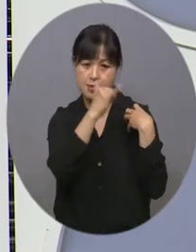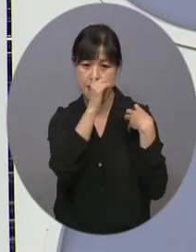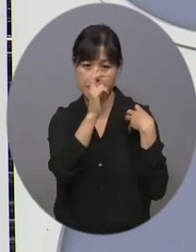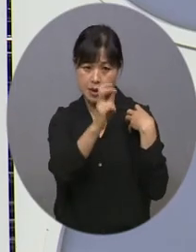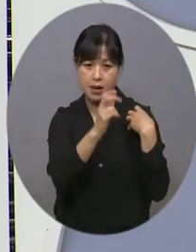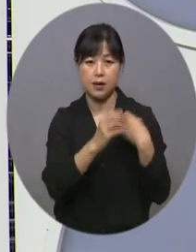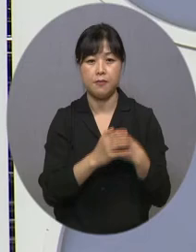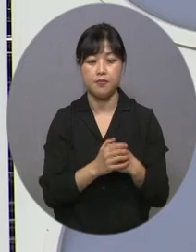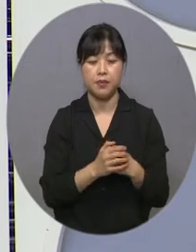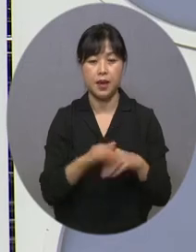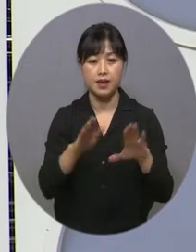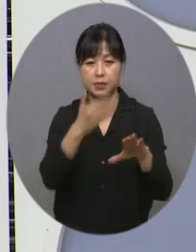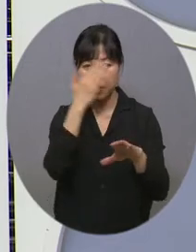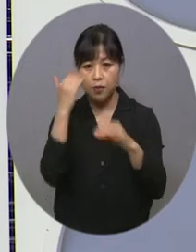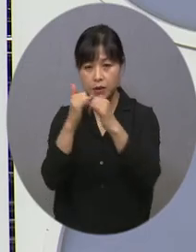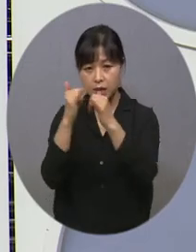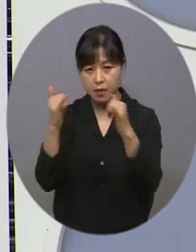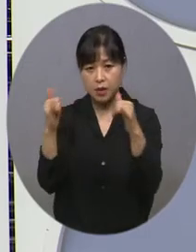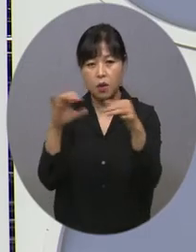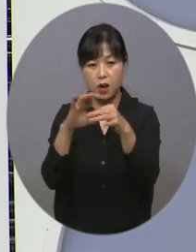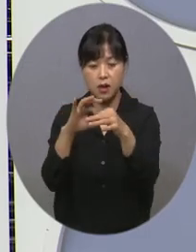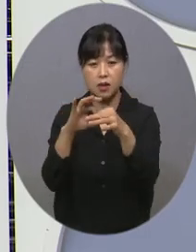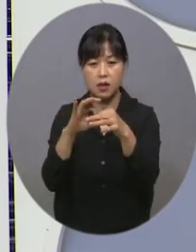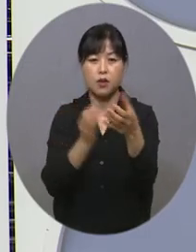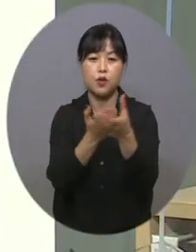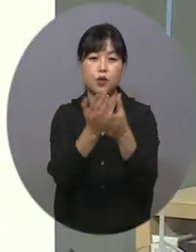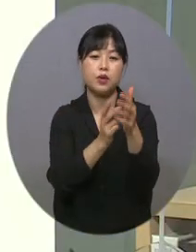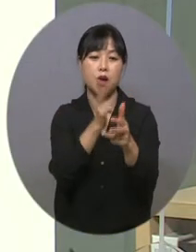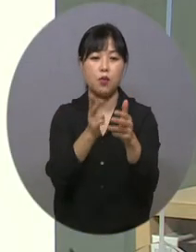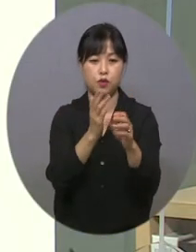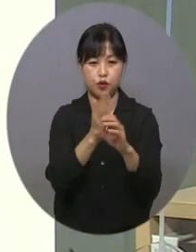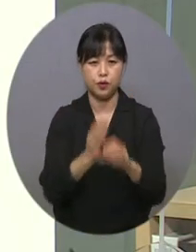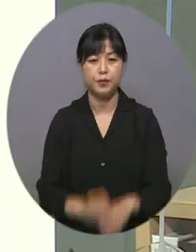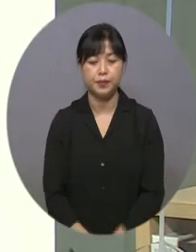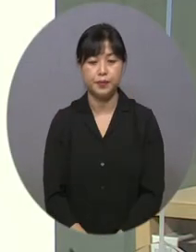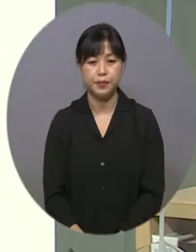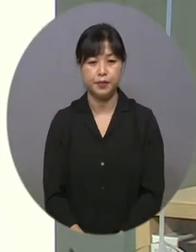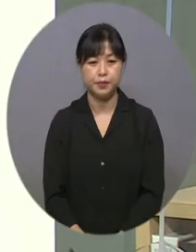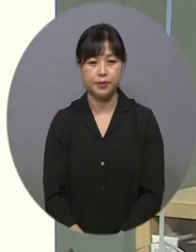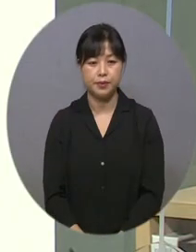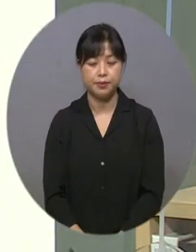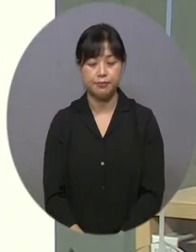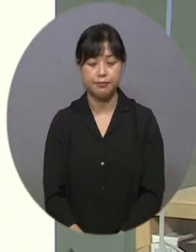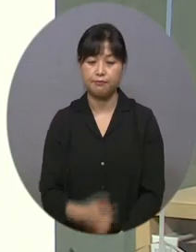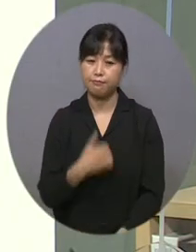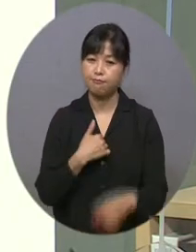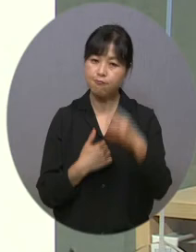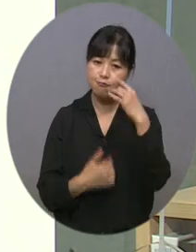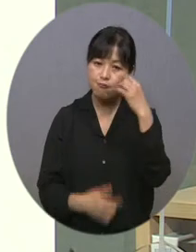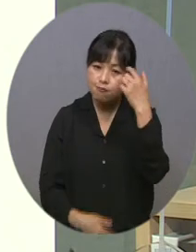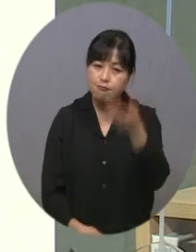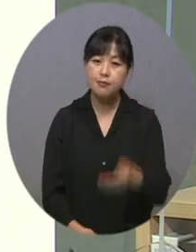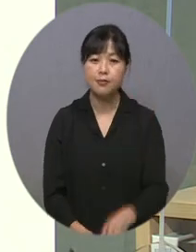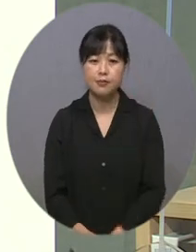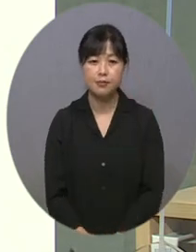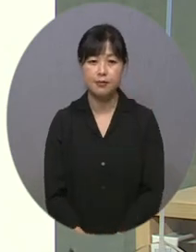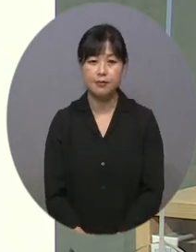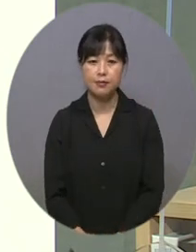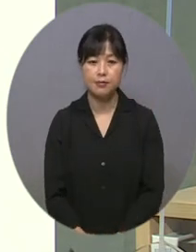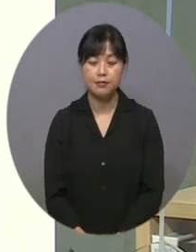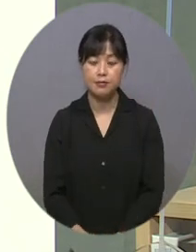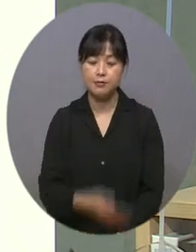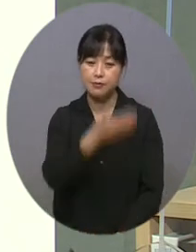이제 청년들을 대상으로 하는 여러 가지 또 교류 사업도 하고 있습니다. 예. 잠깐 궁금해서 여쭤보겠는데 왜